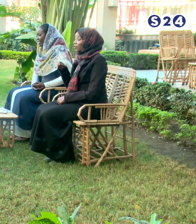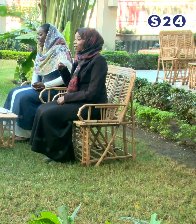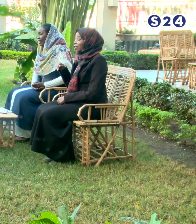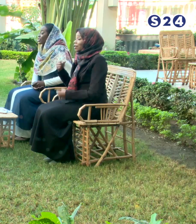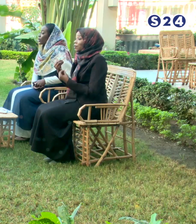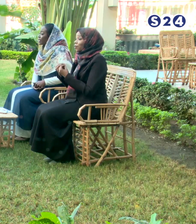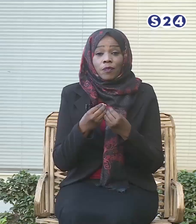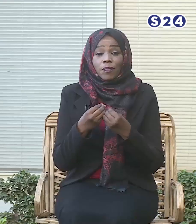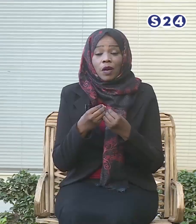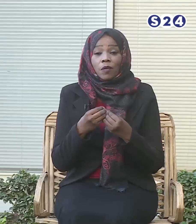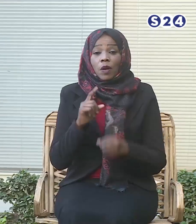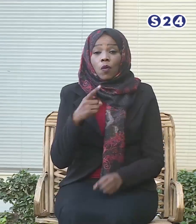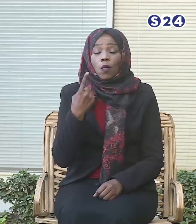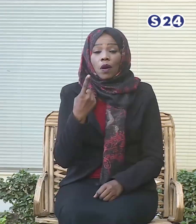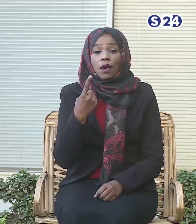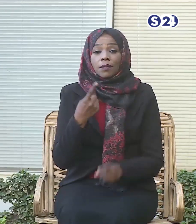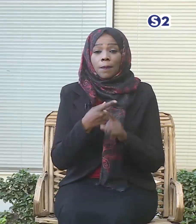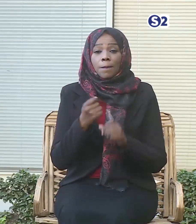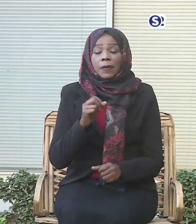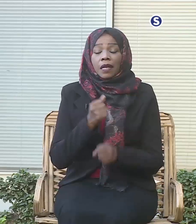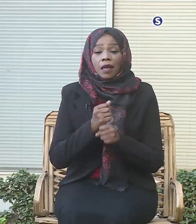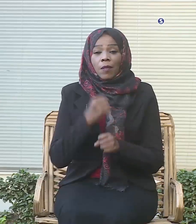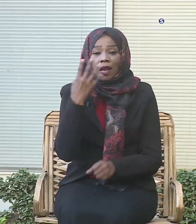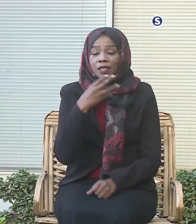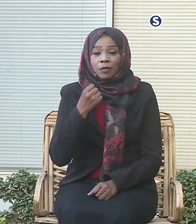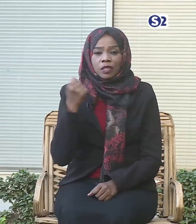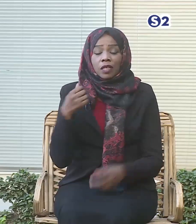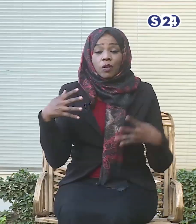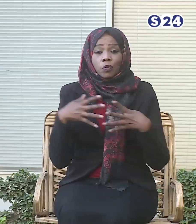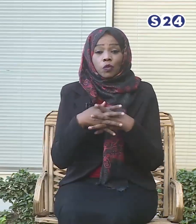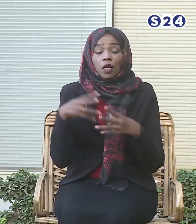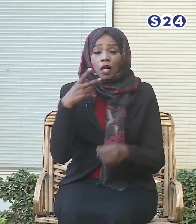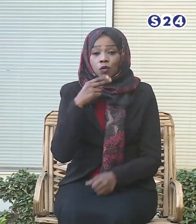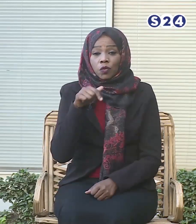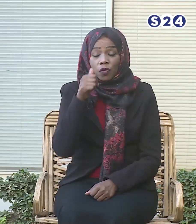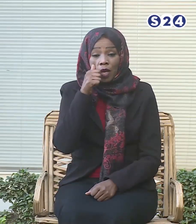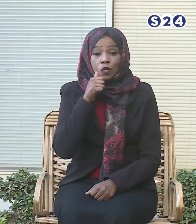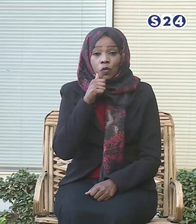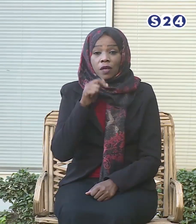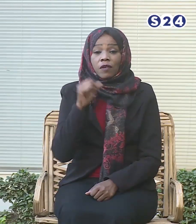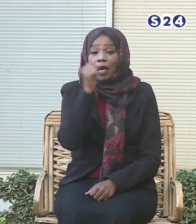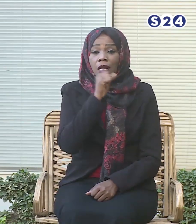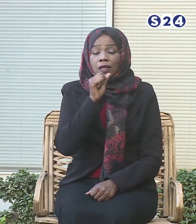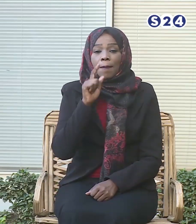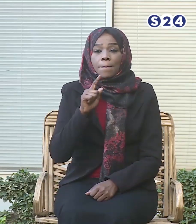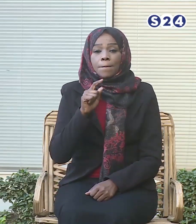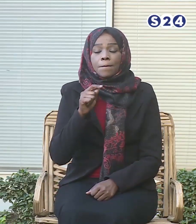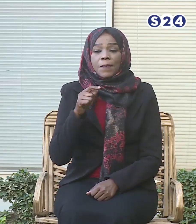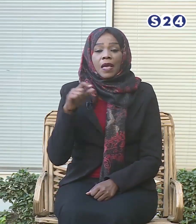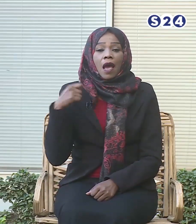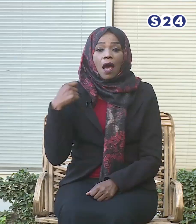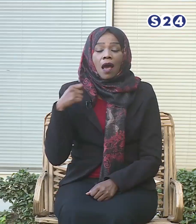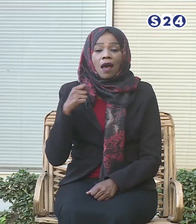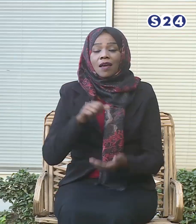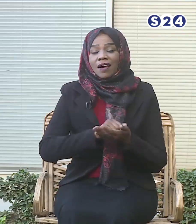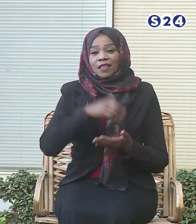إحنا هنعكس واحد من التجارب الجميلة جدا، مشاركة الصوم السودانيين في الاحتفال بأعياد الاستقلال،